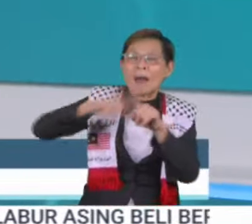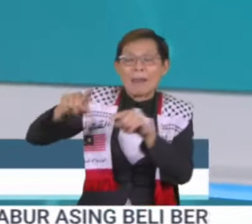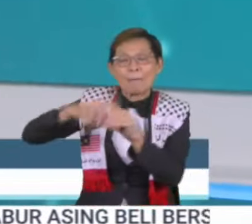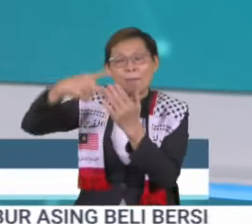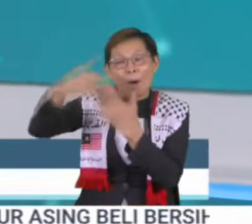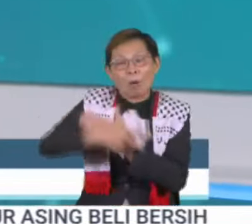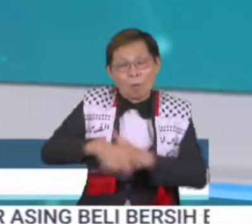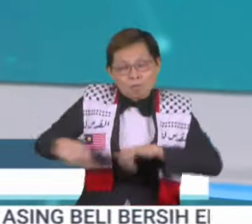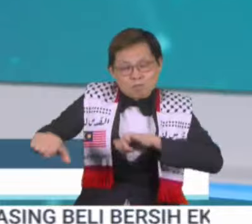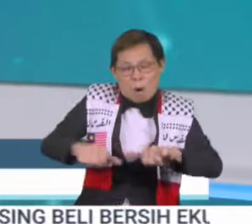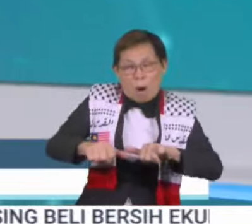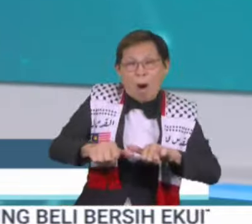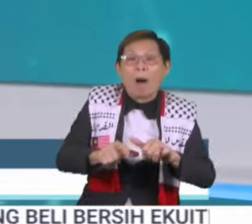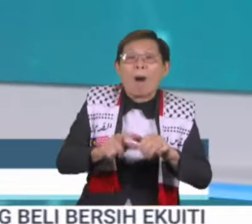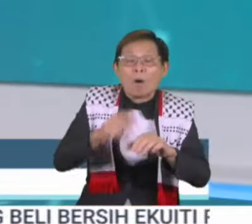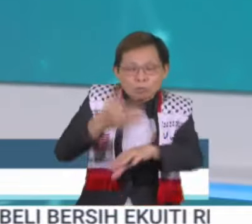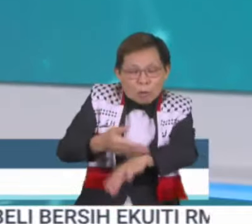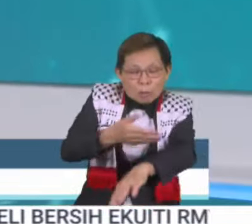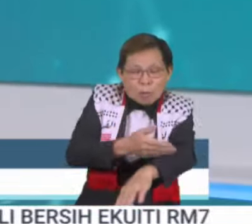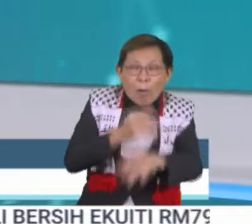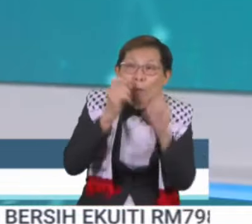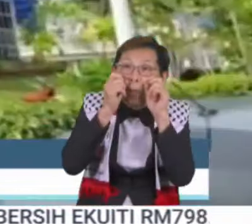dalam meningkatkan kefahaman Islam.